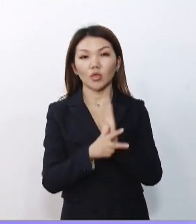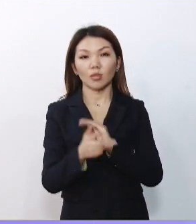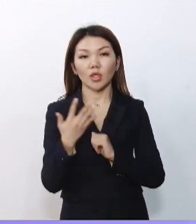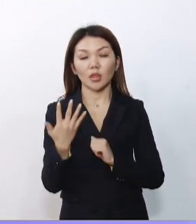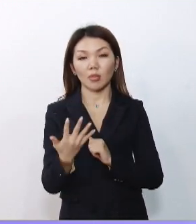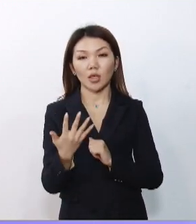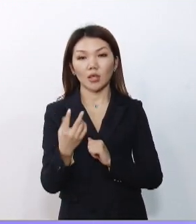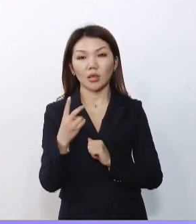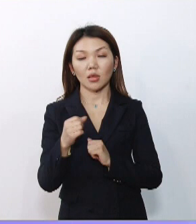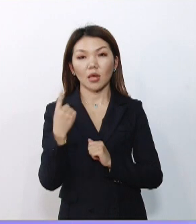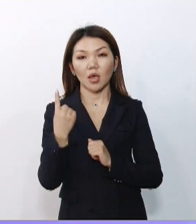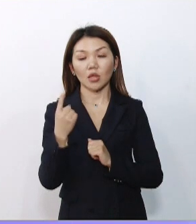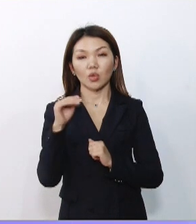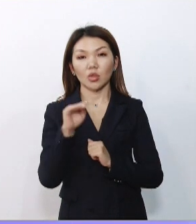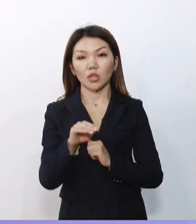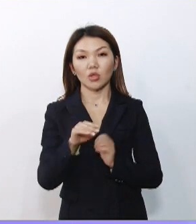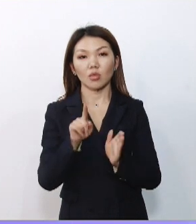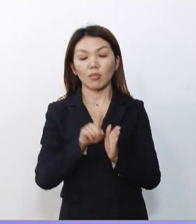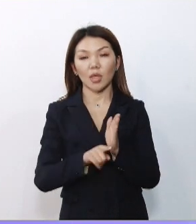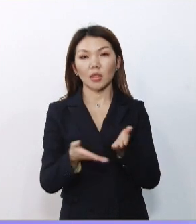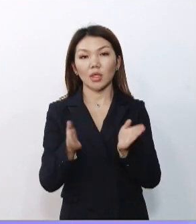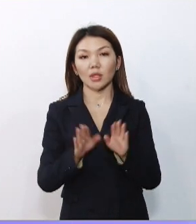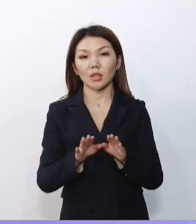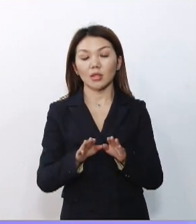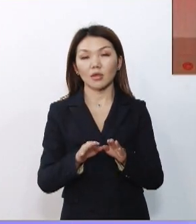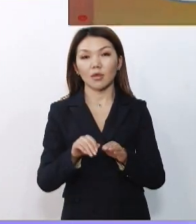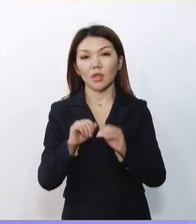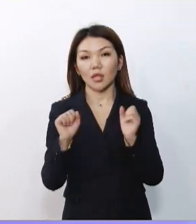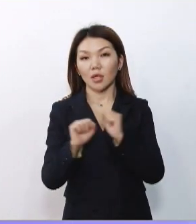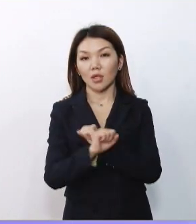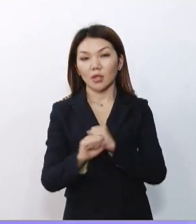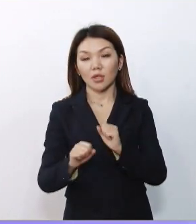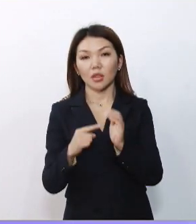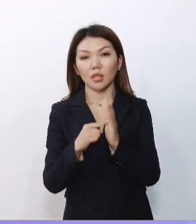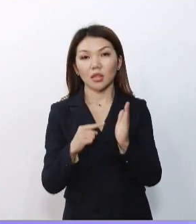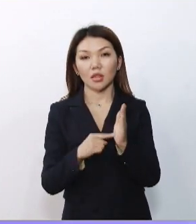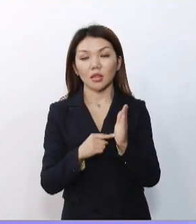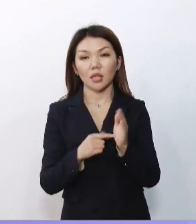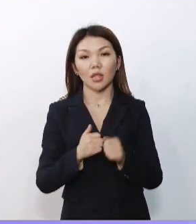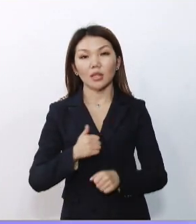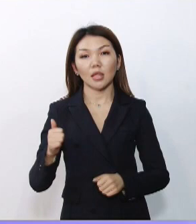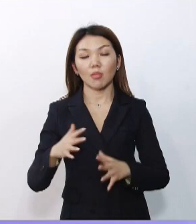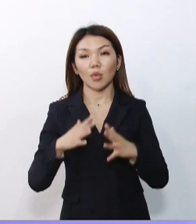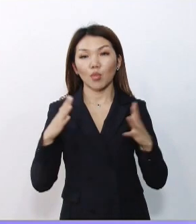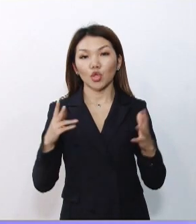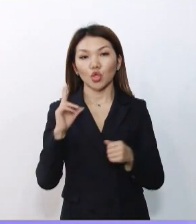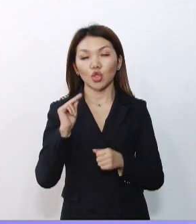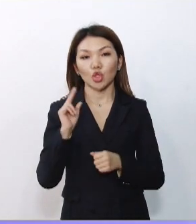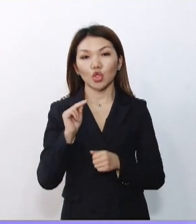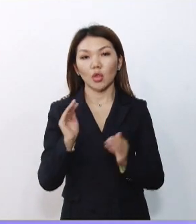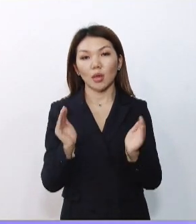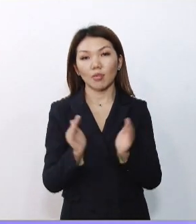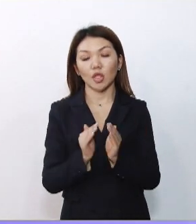3785 на 1000 без остатка не разделится. Самое большое число